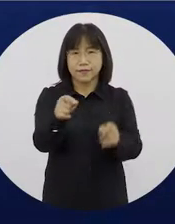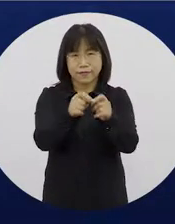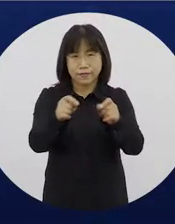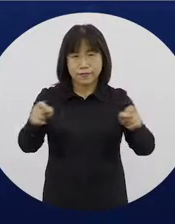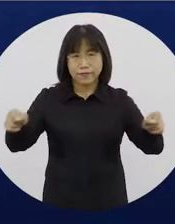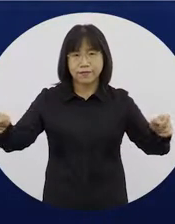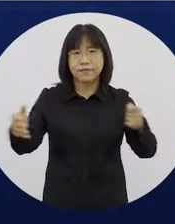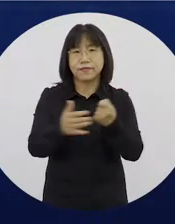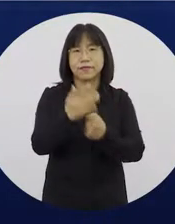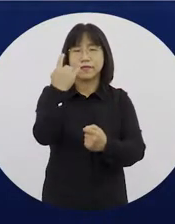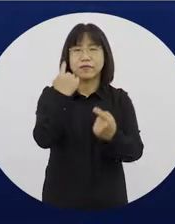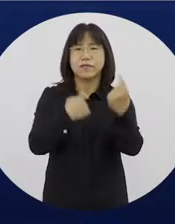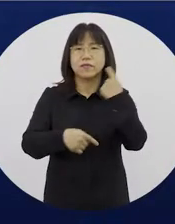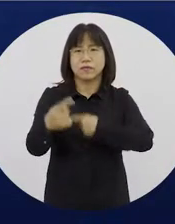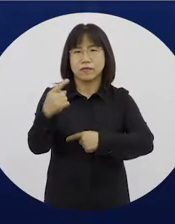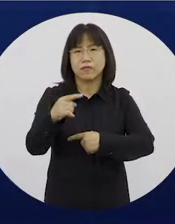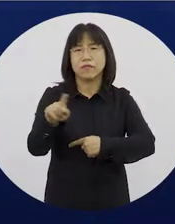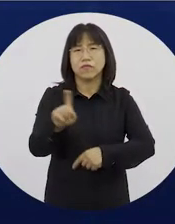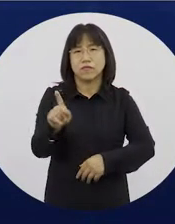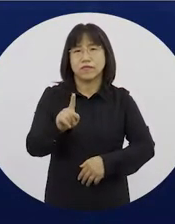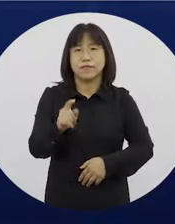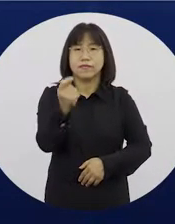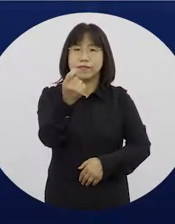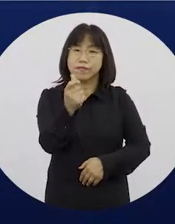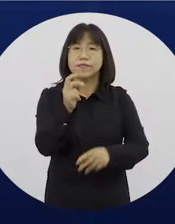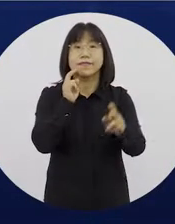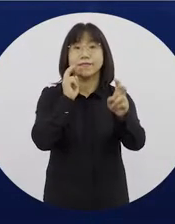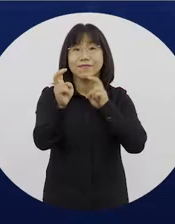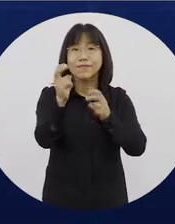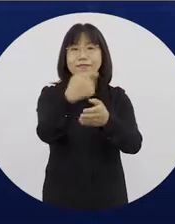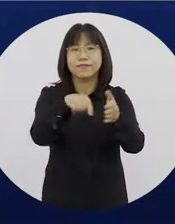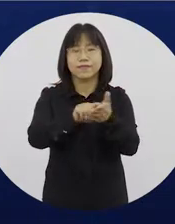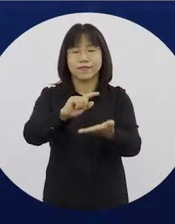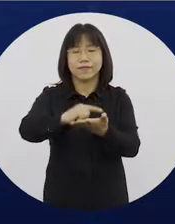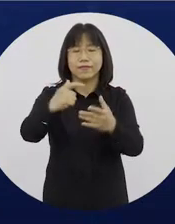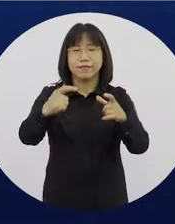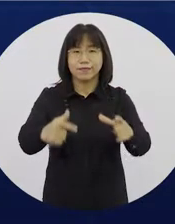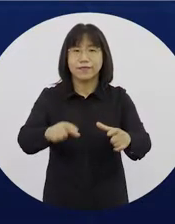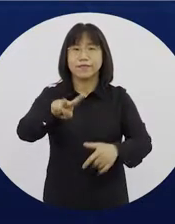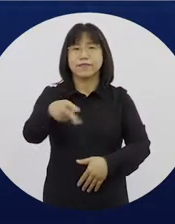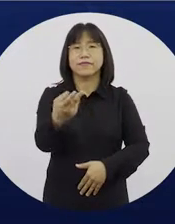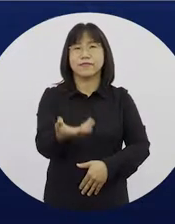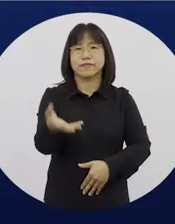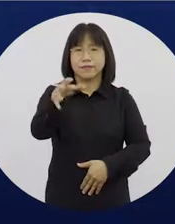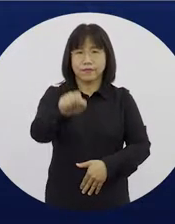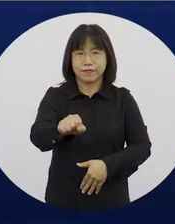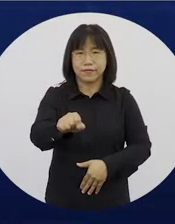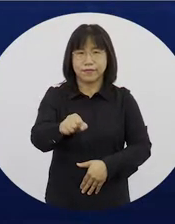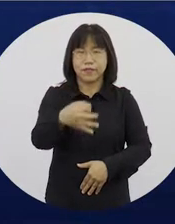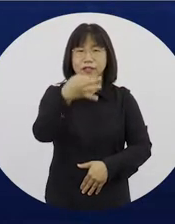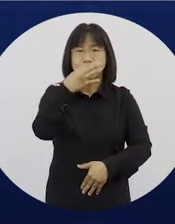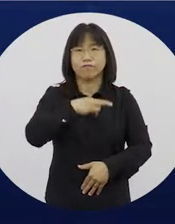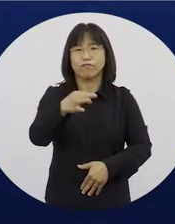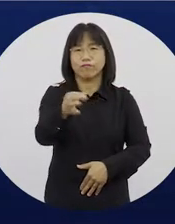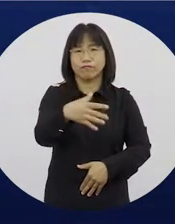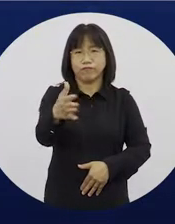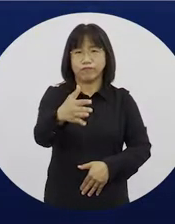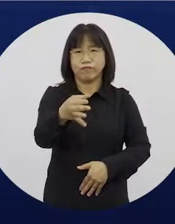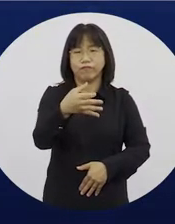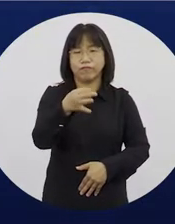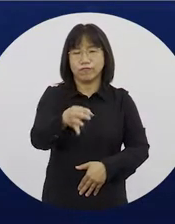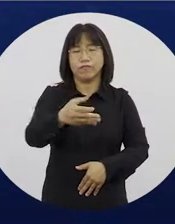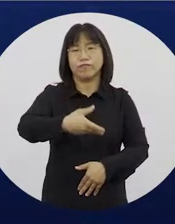코로나19 장기화로 피해가 극심한 소기업과 소상공인을 위해 강서구가 200억 원 규모의 무이자 융자